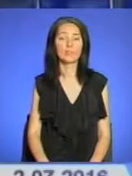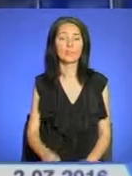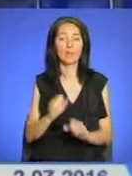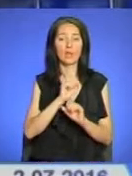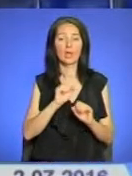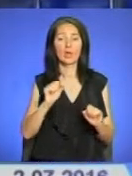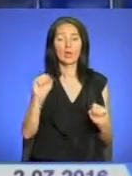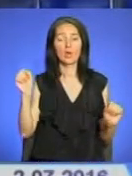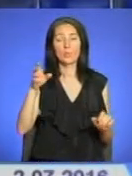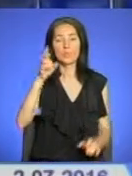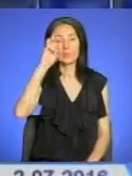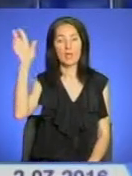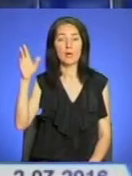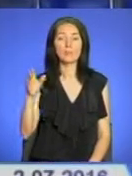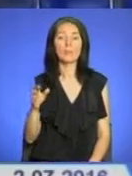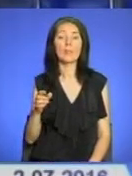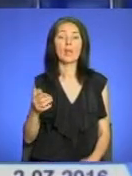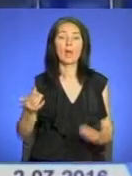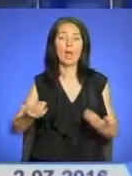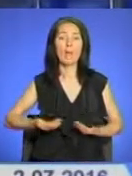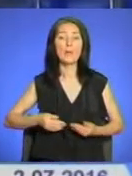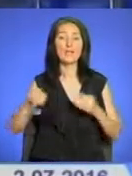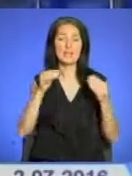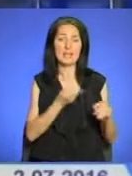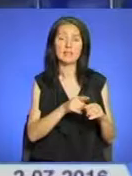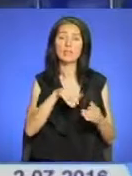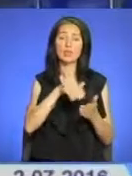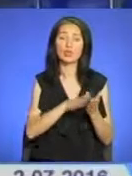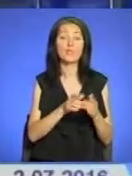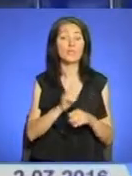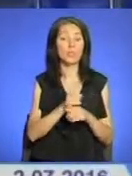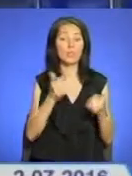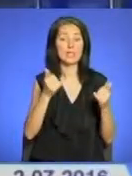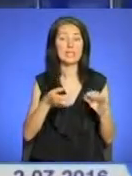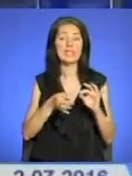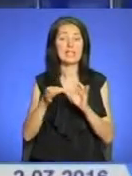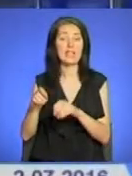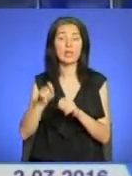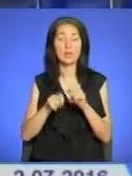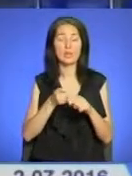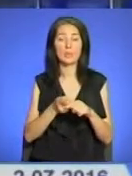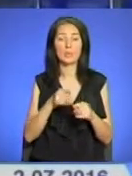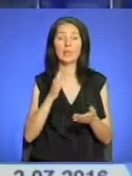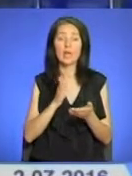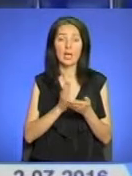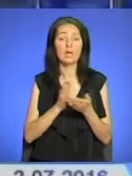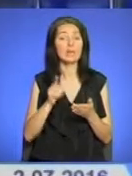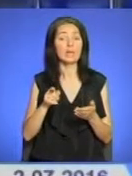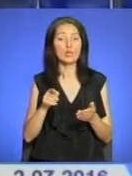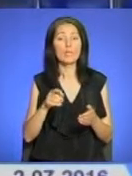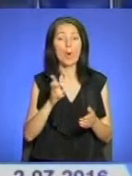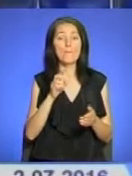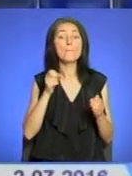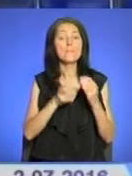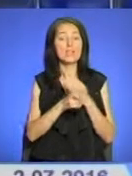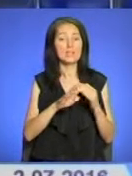Героям слава! Переселенців, які зареєстровані у Тернополі, тепер детально перевірятимуть. Це зумовлено тим, що біженці нерідко